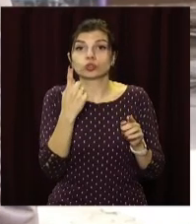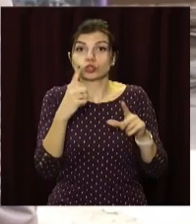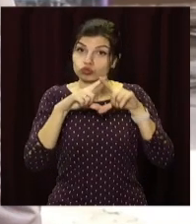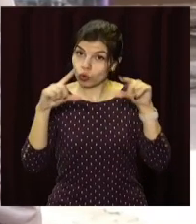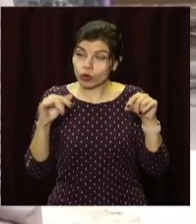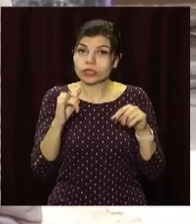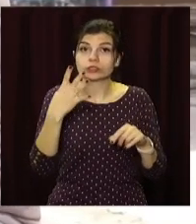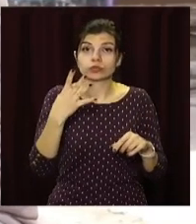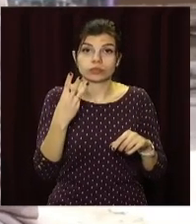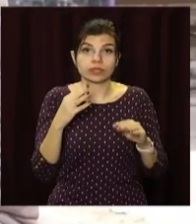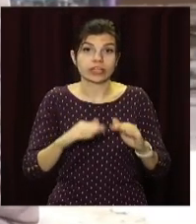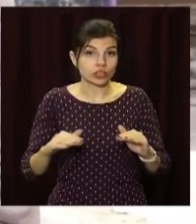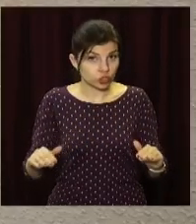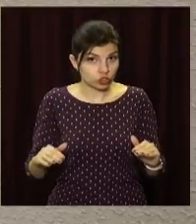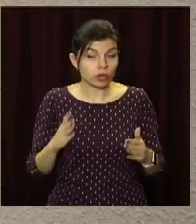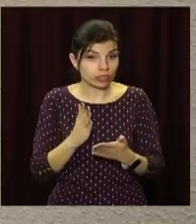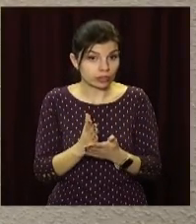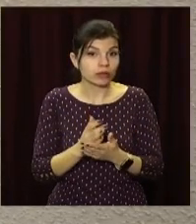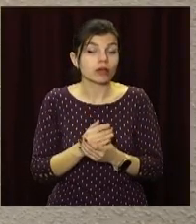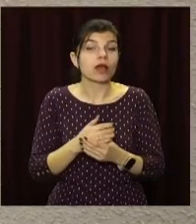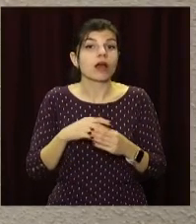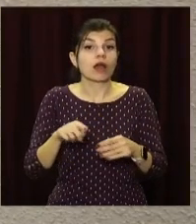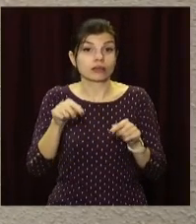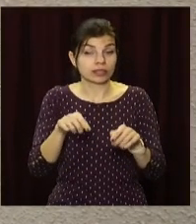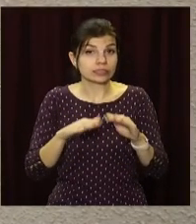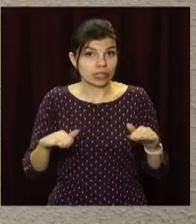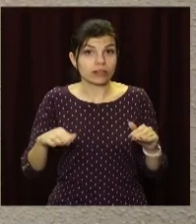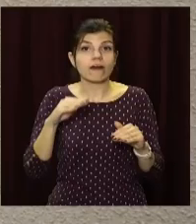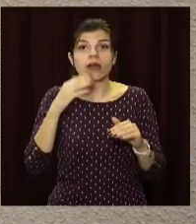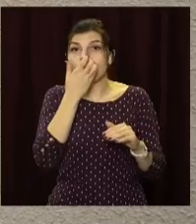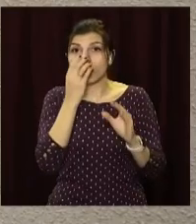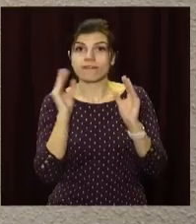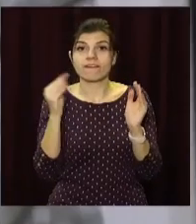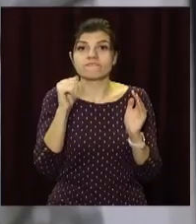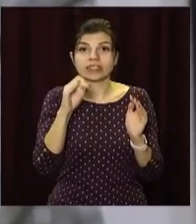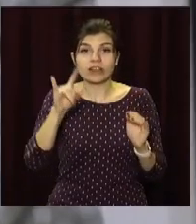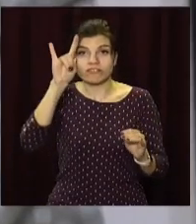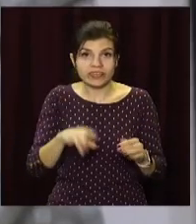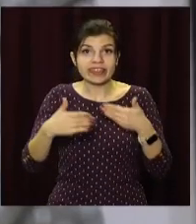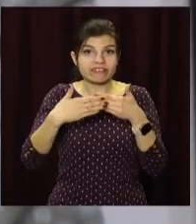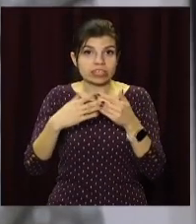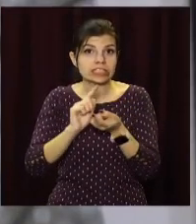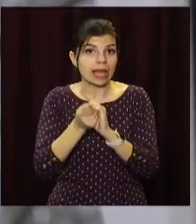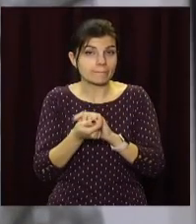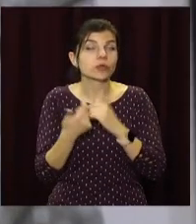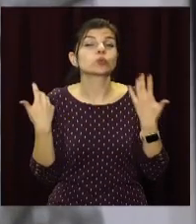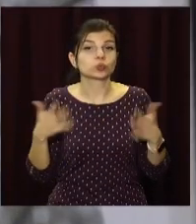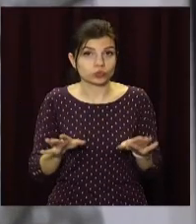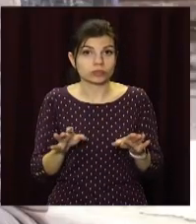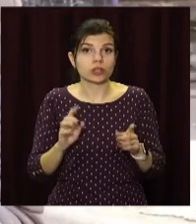школа, 43 дитячих садочки. В даному садочку утеплено фасад, замінені вікна, двері. А